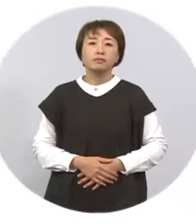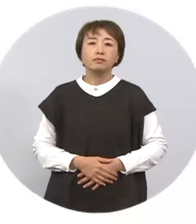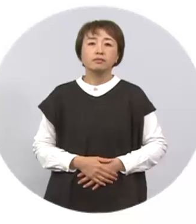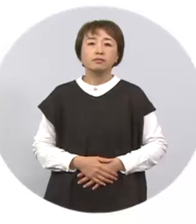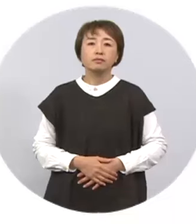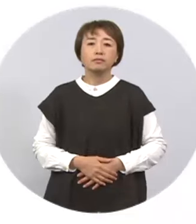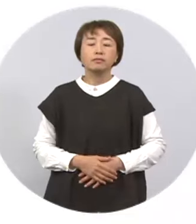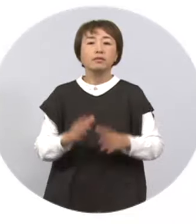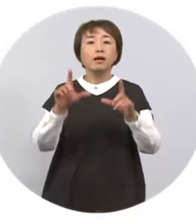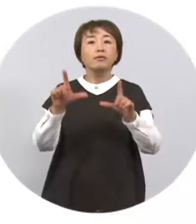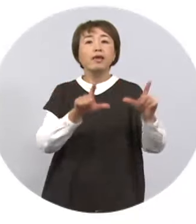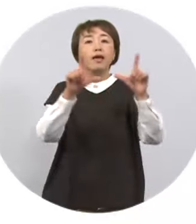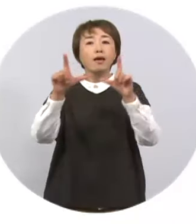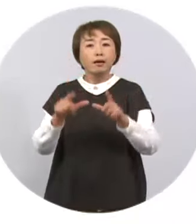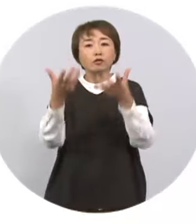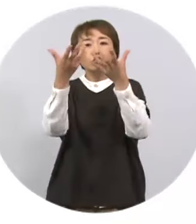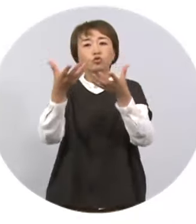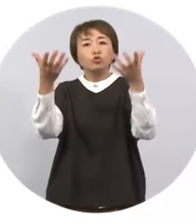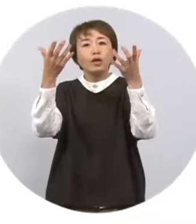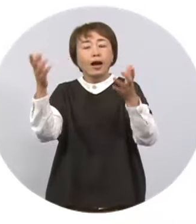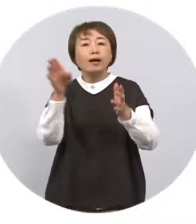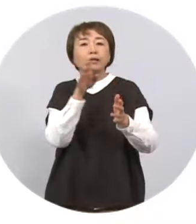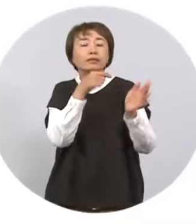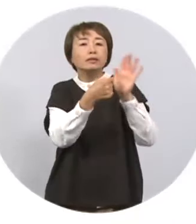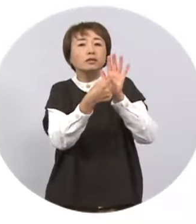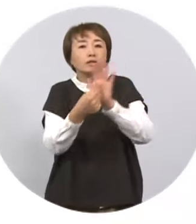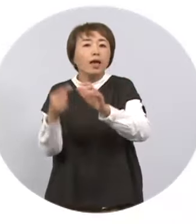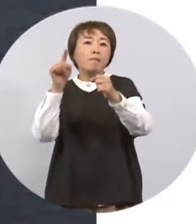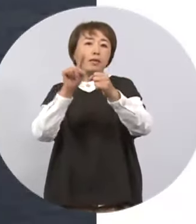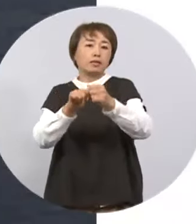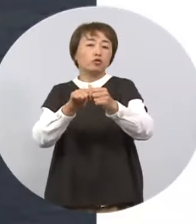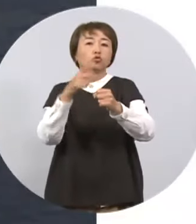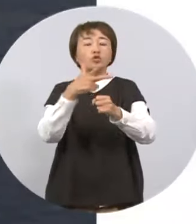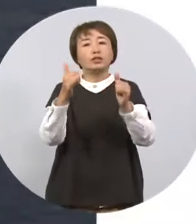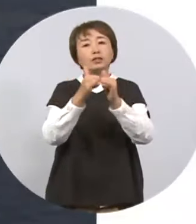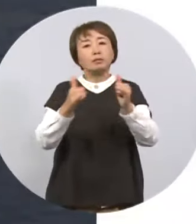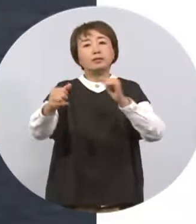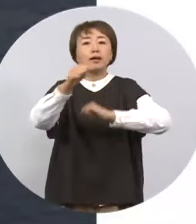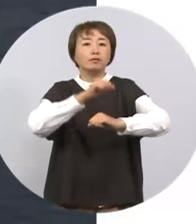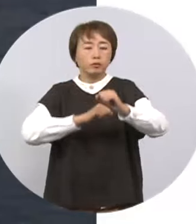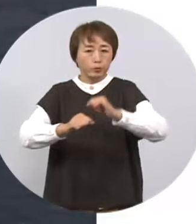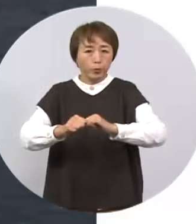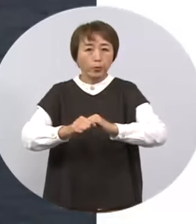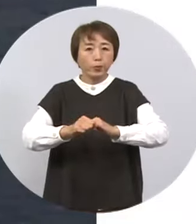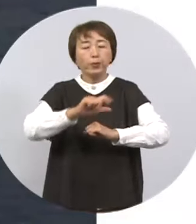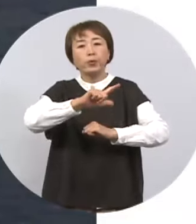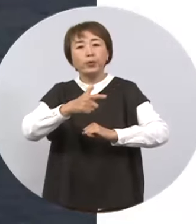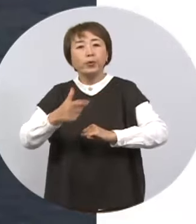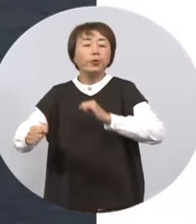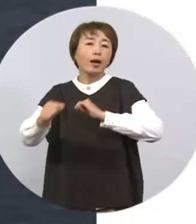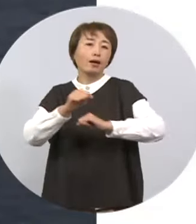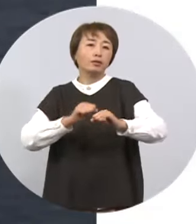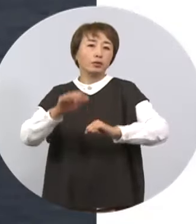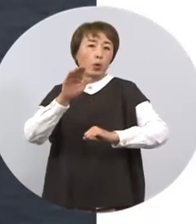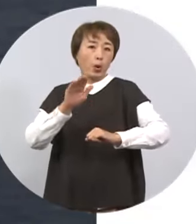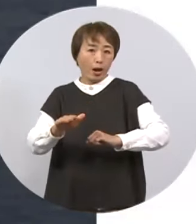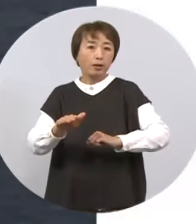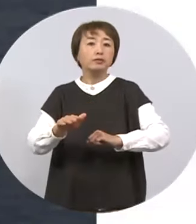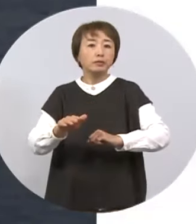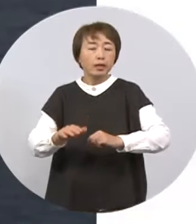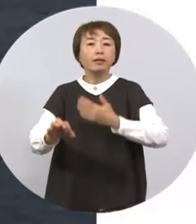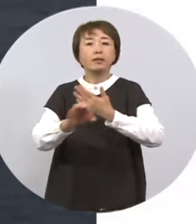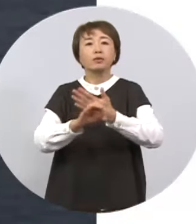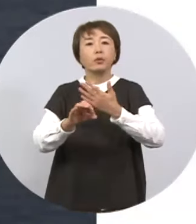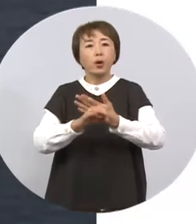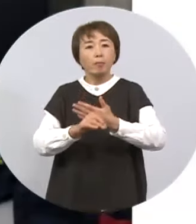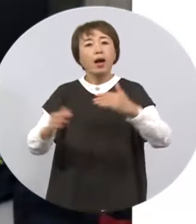生活の豊かさの実現を目指す市民活動、さまざまな活動がありますが、中にはビーチクリーン